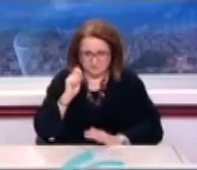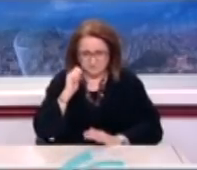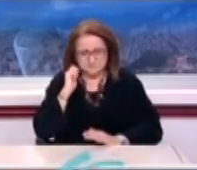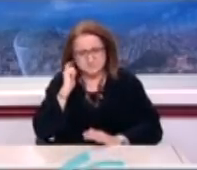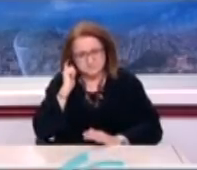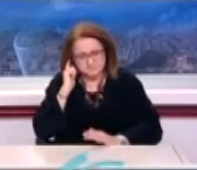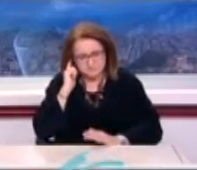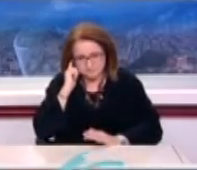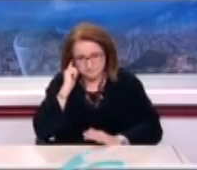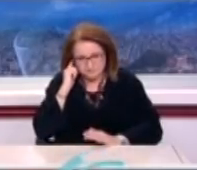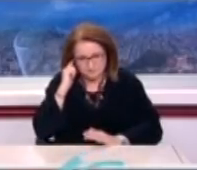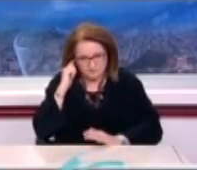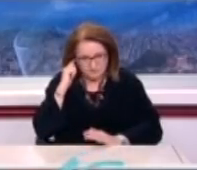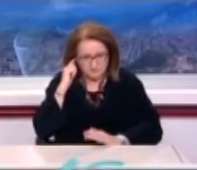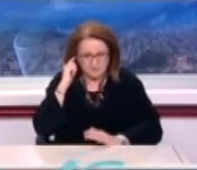Αυτή τη στιγμή